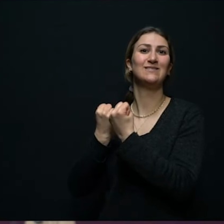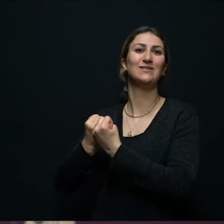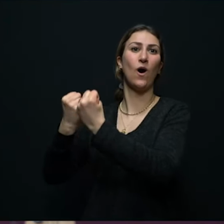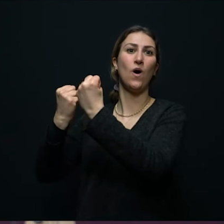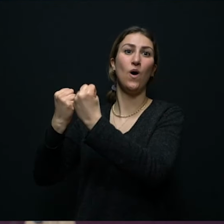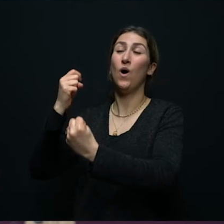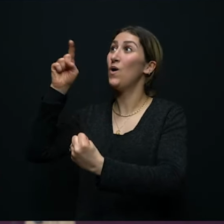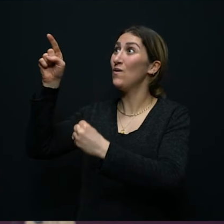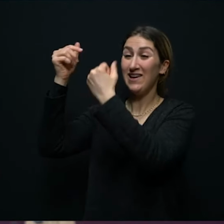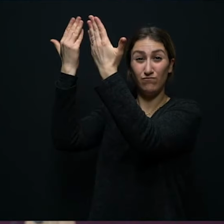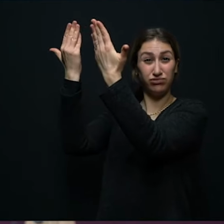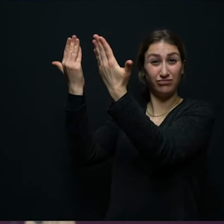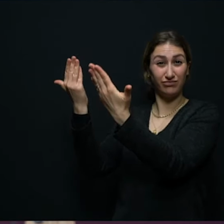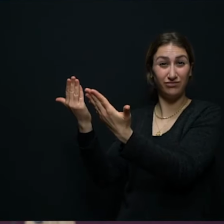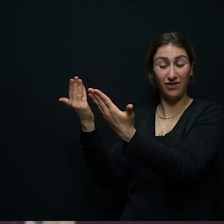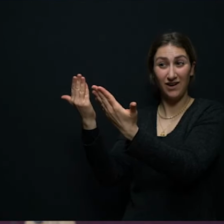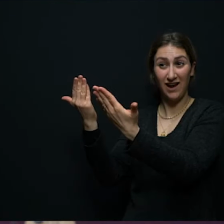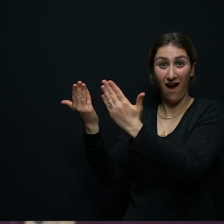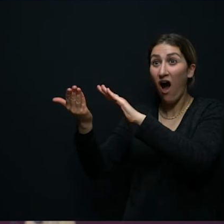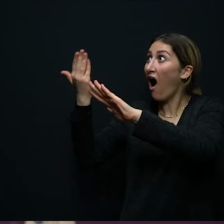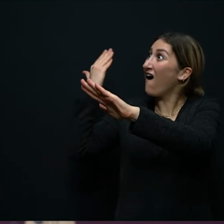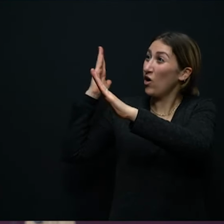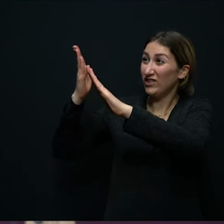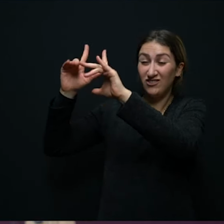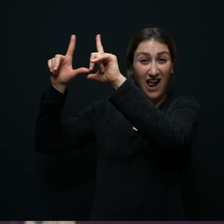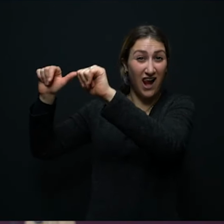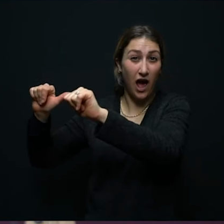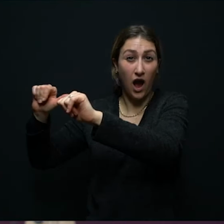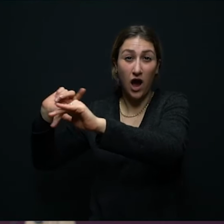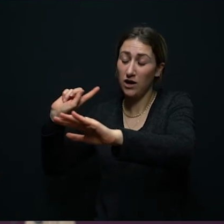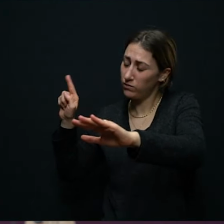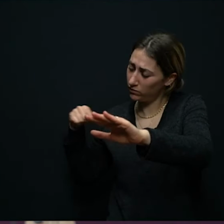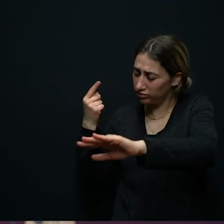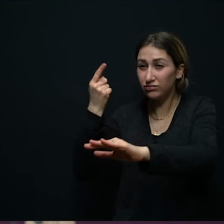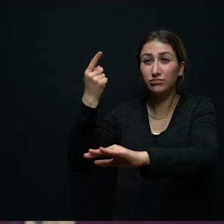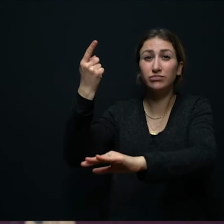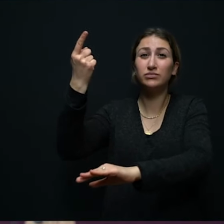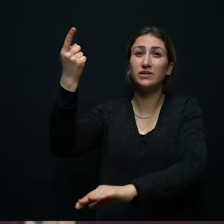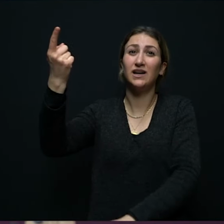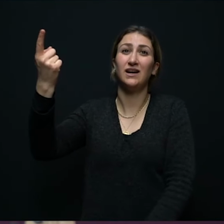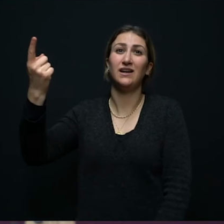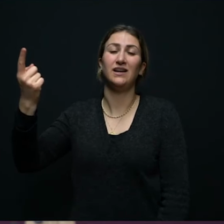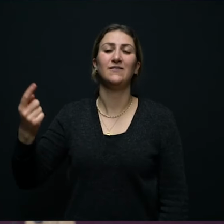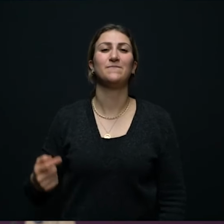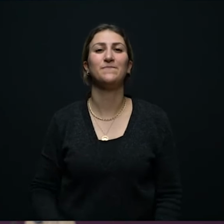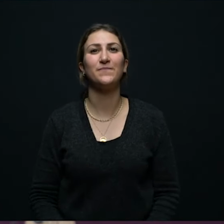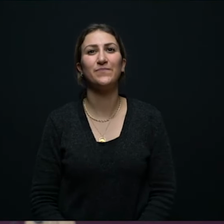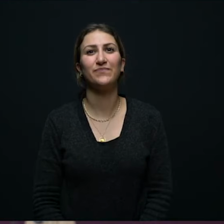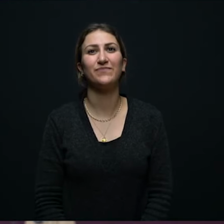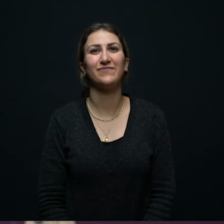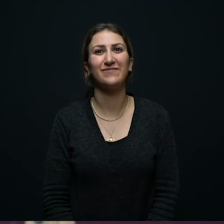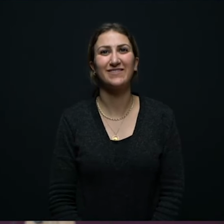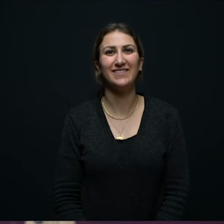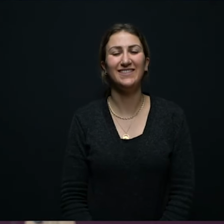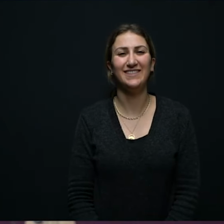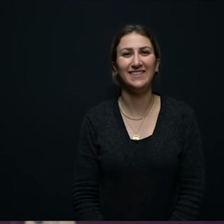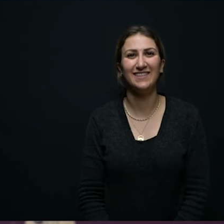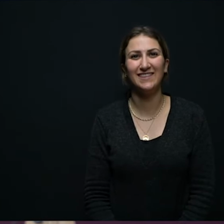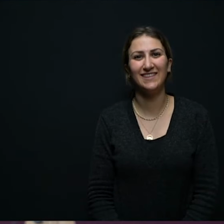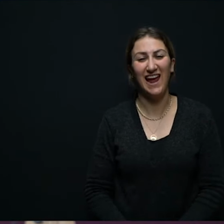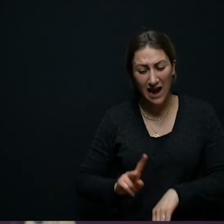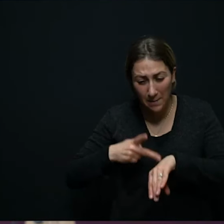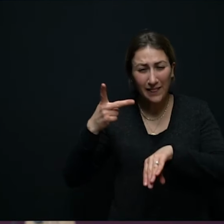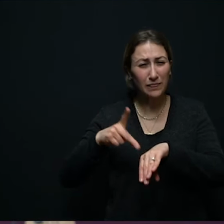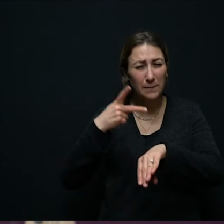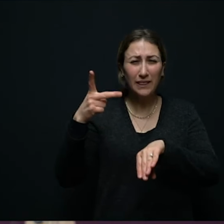et le seigneur dieu tout puissant qui était qui est et qui vient 5 vous avez compris ce que je veux faire